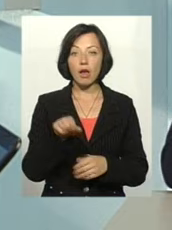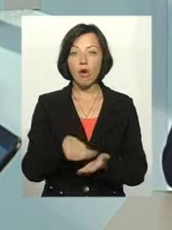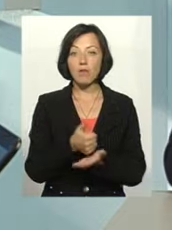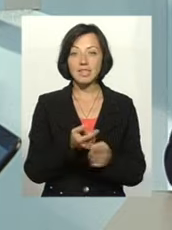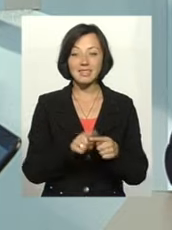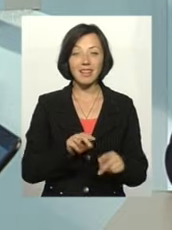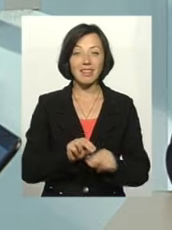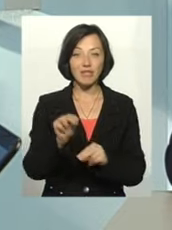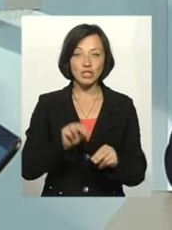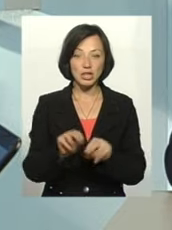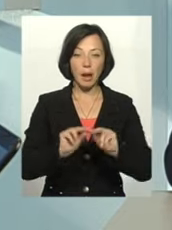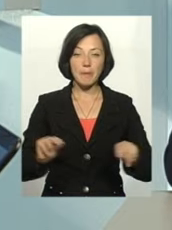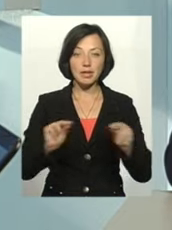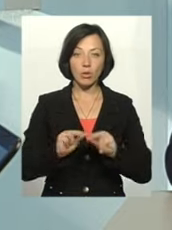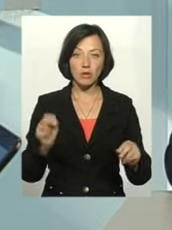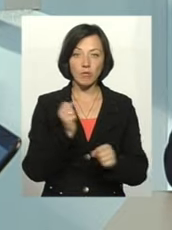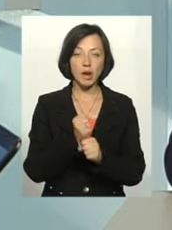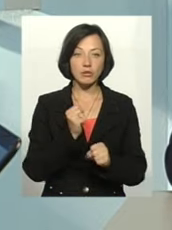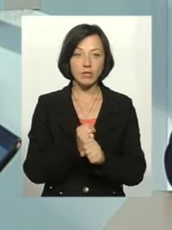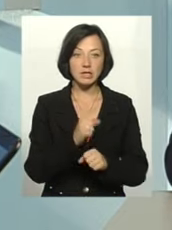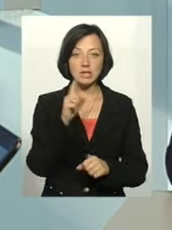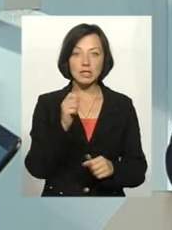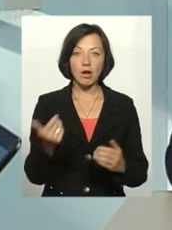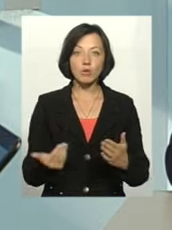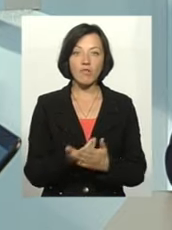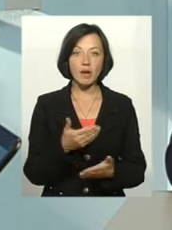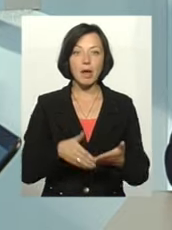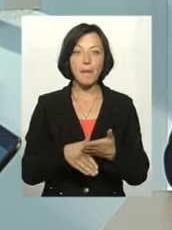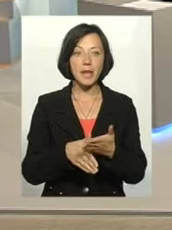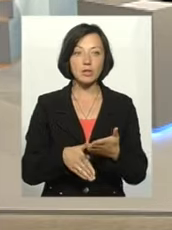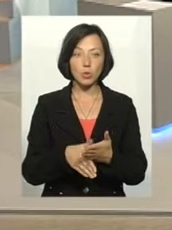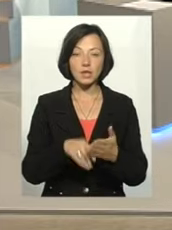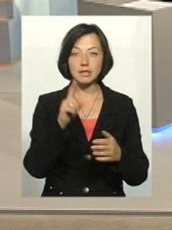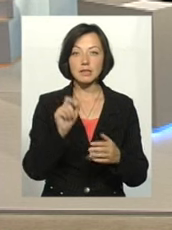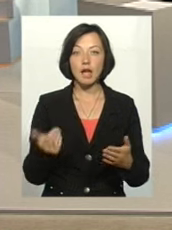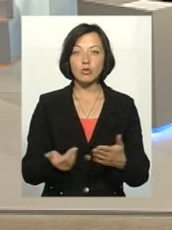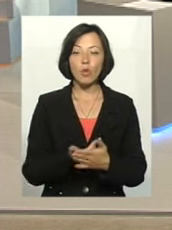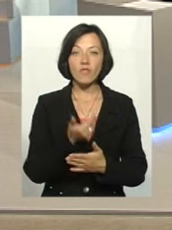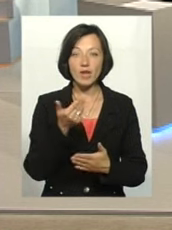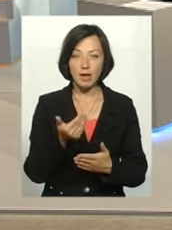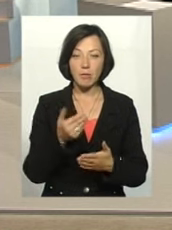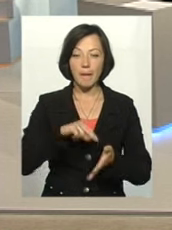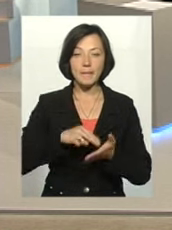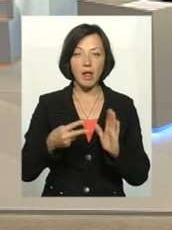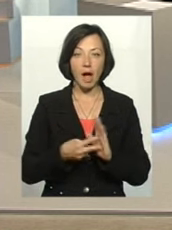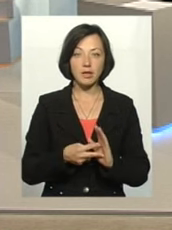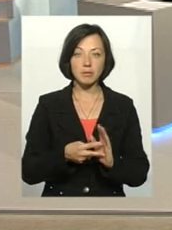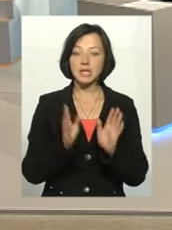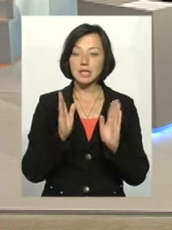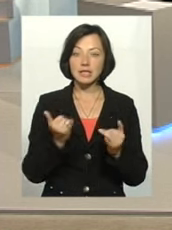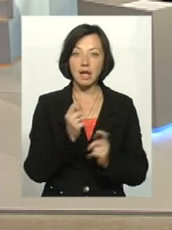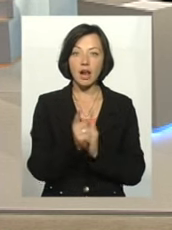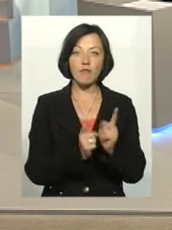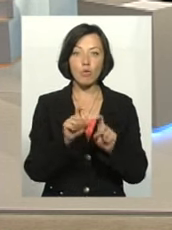це навчити педагогів працювати за новими методиками, за новими концептуальними планами. Є не тільки зараз